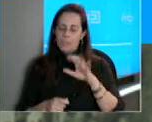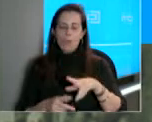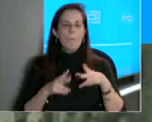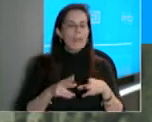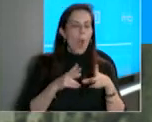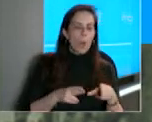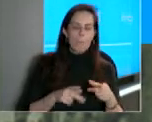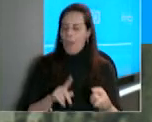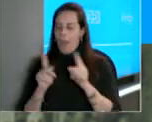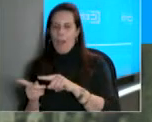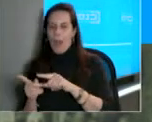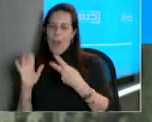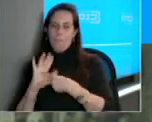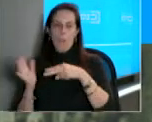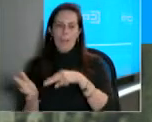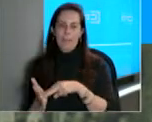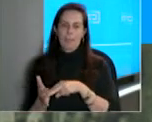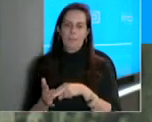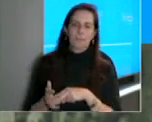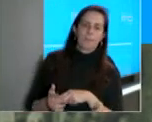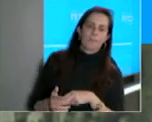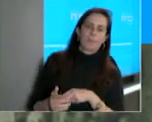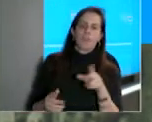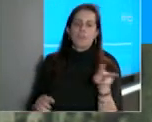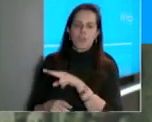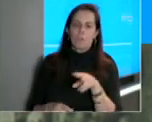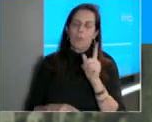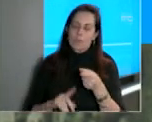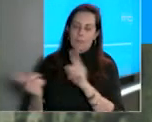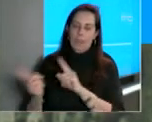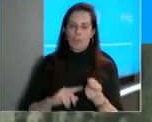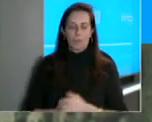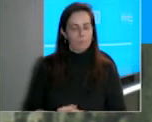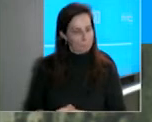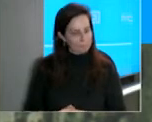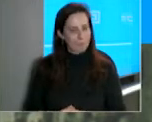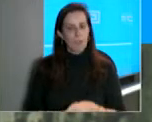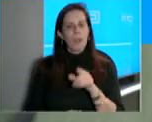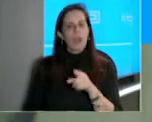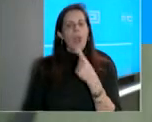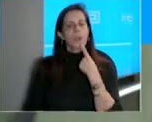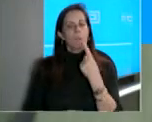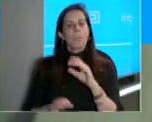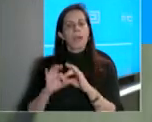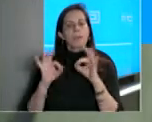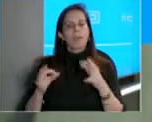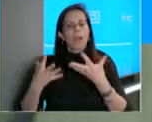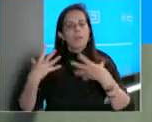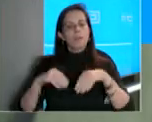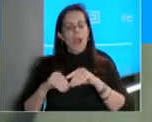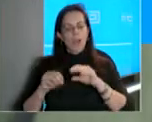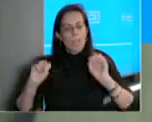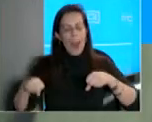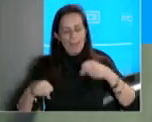האורחים לבין הפוליטיקאים, כי אלה וגם אלה היו זקוקים זה לזה. כן, אז אתה דיברת תחילה על משפחת